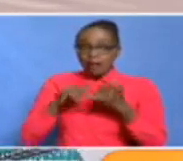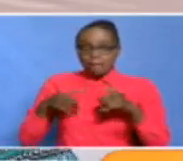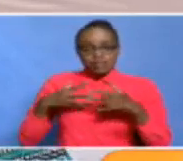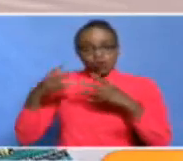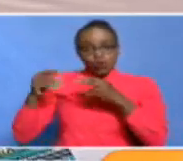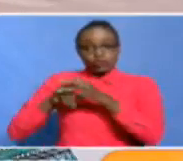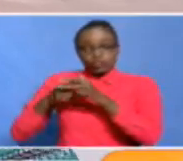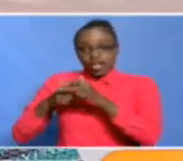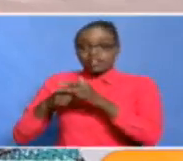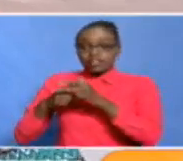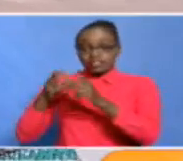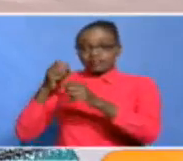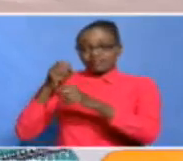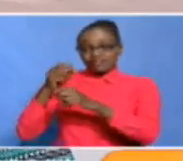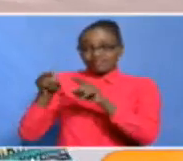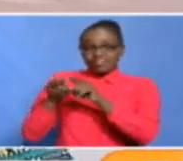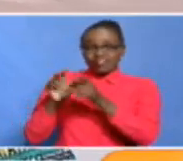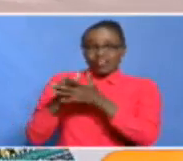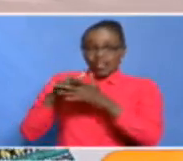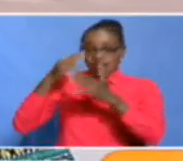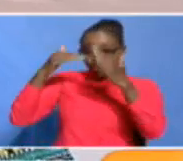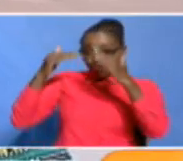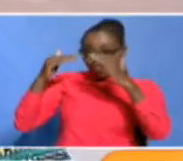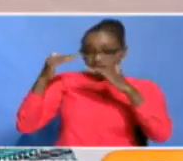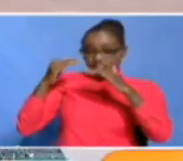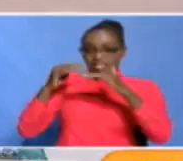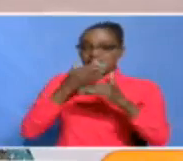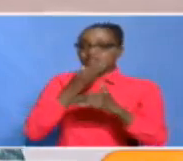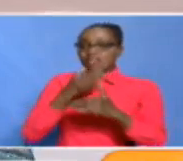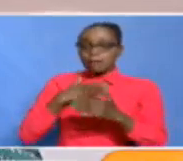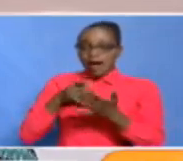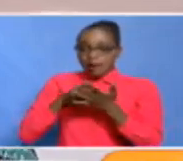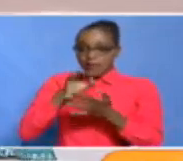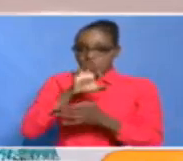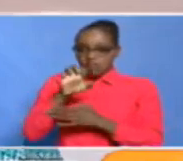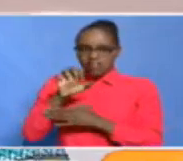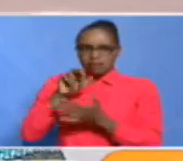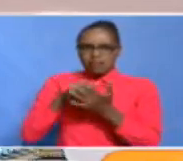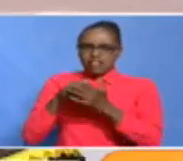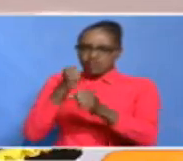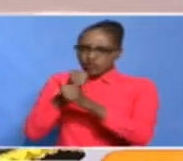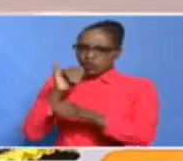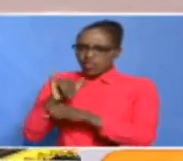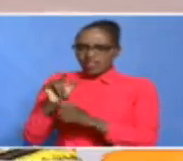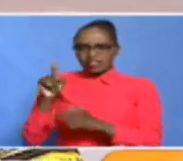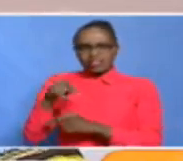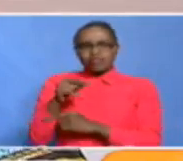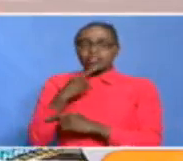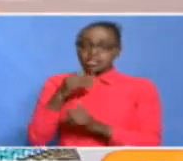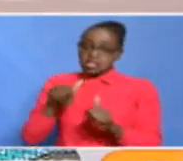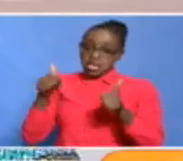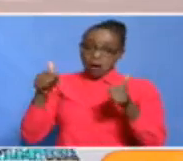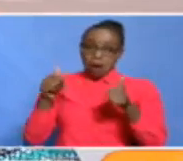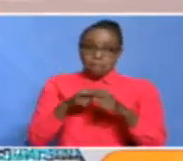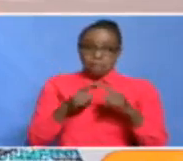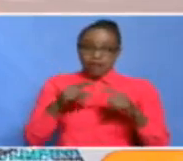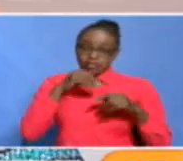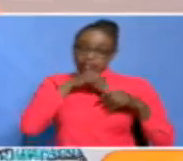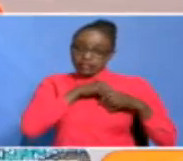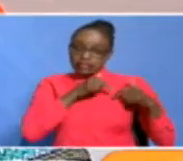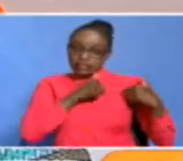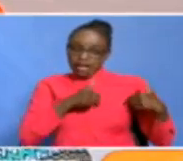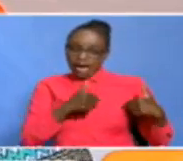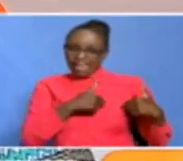naenda kuanza chuo sasa na nataka ilipa fee ni babangu. Ukifanya hivyo umeharibu. Yule bwana atakwambia sawa, lakini ndani ya nafsi